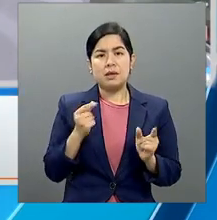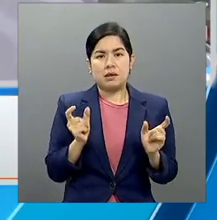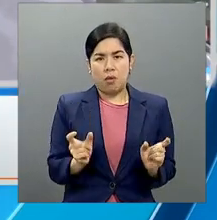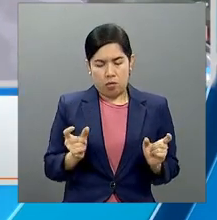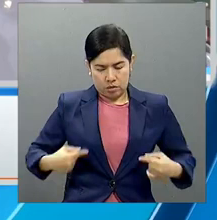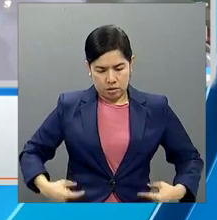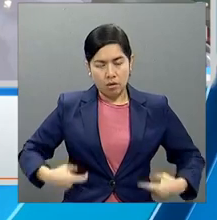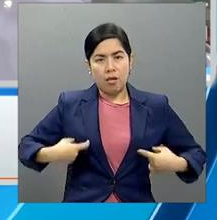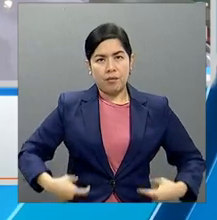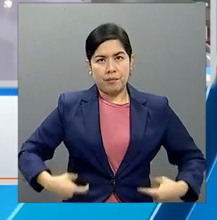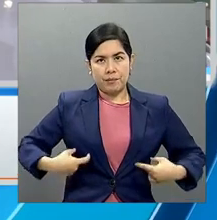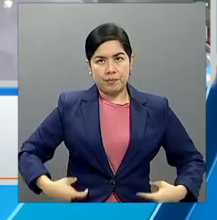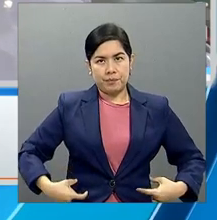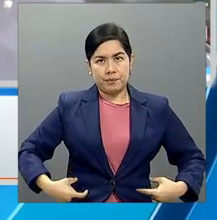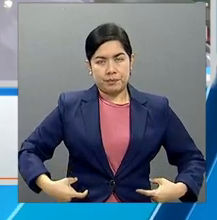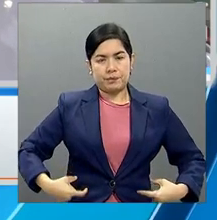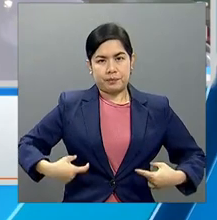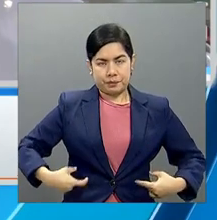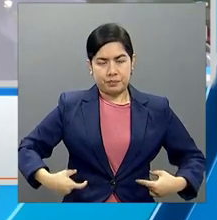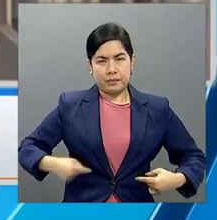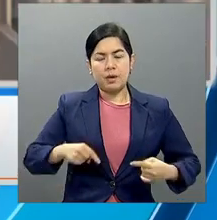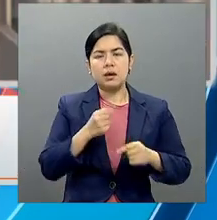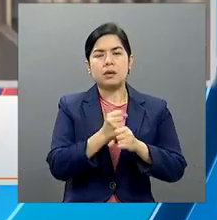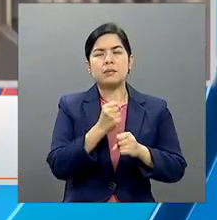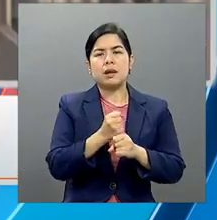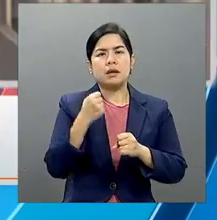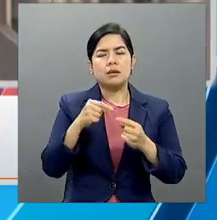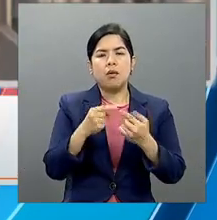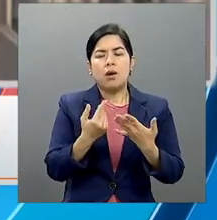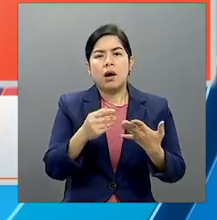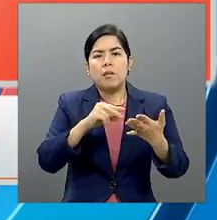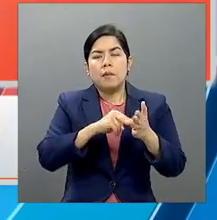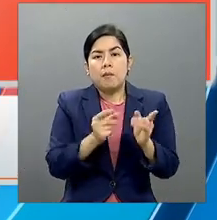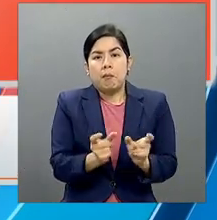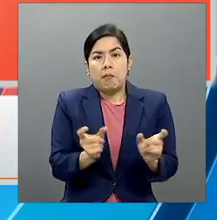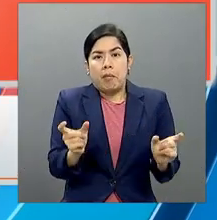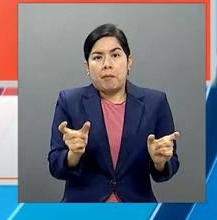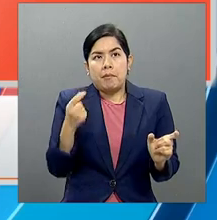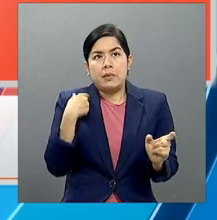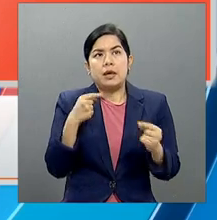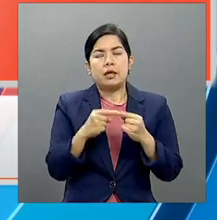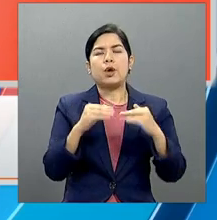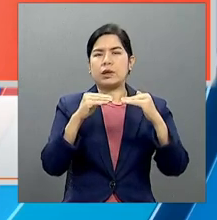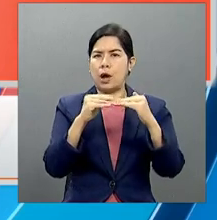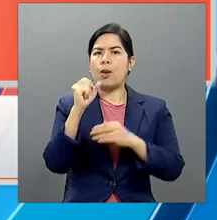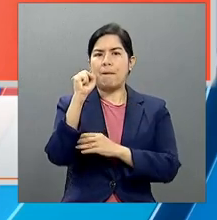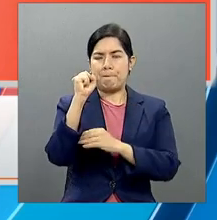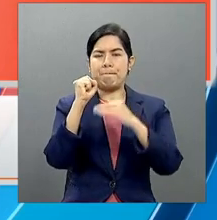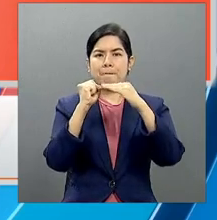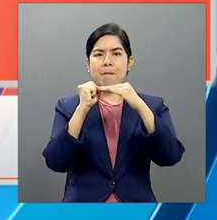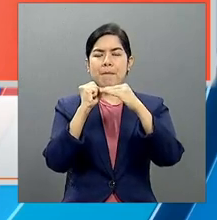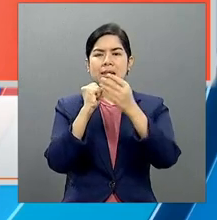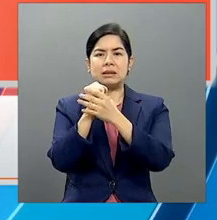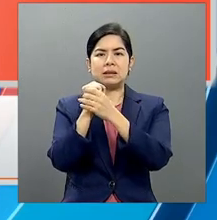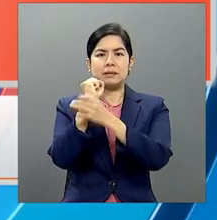มื่ มีการทำงานเต็มที่นะครับก็คือขนาดจะเท่ากับ1กำมือ 1กำปั้นนะครับแล้วก็จะอยู่บริเวณ